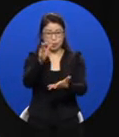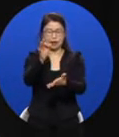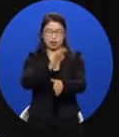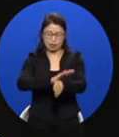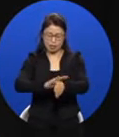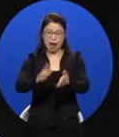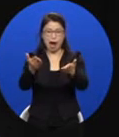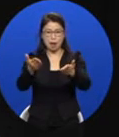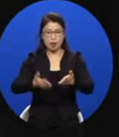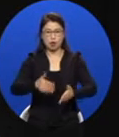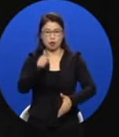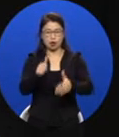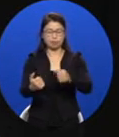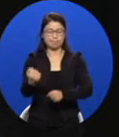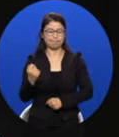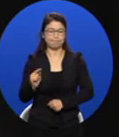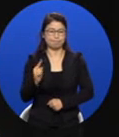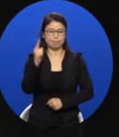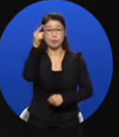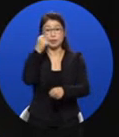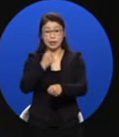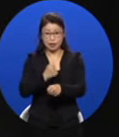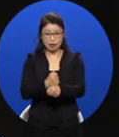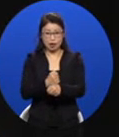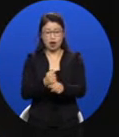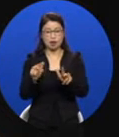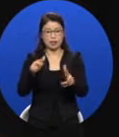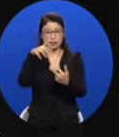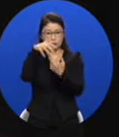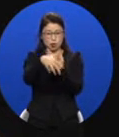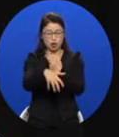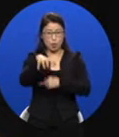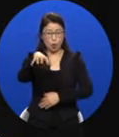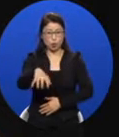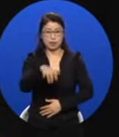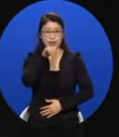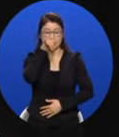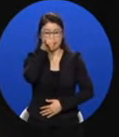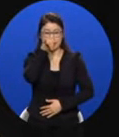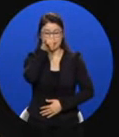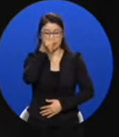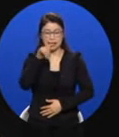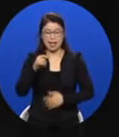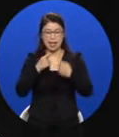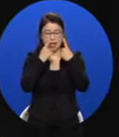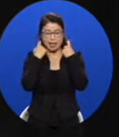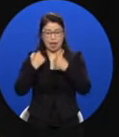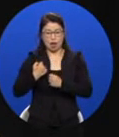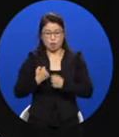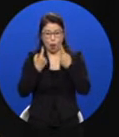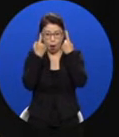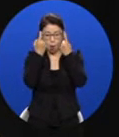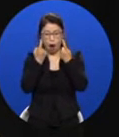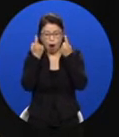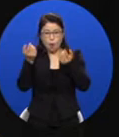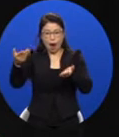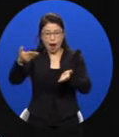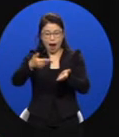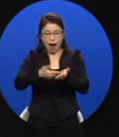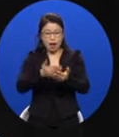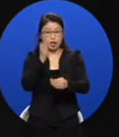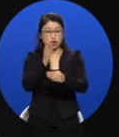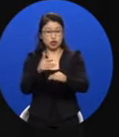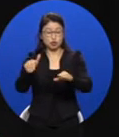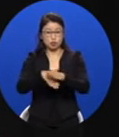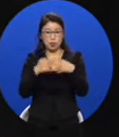하고 경쟁력을 강화시켜 나가면서 지금 서귀포에 와 있는 민군 복합 관광 미항 중문 지역의